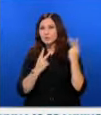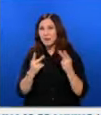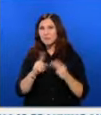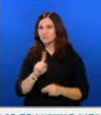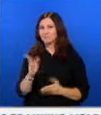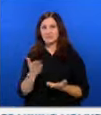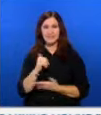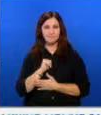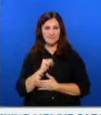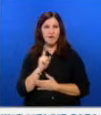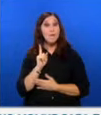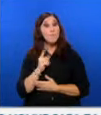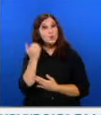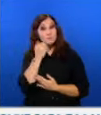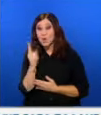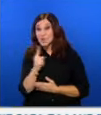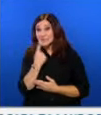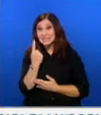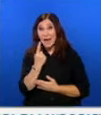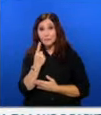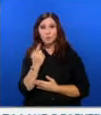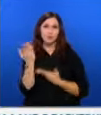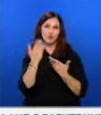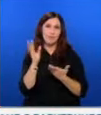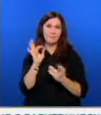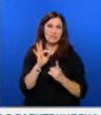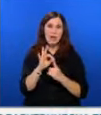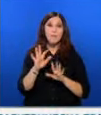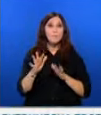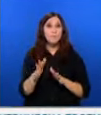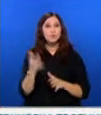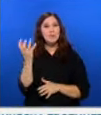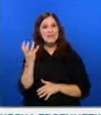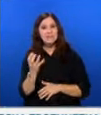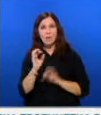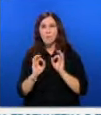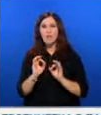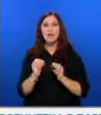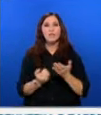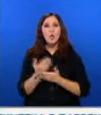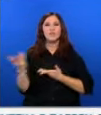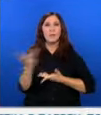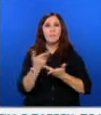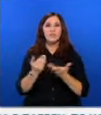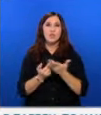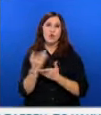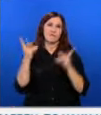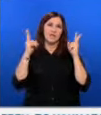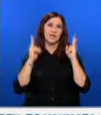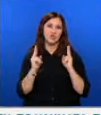се спазва. Могат да се използват само с учебна цел. Може би е назрял момента за нов дебат и нови решения.